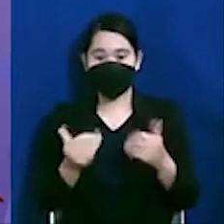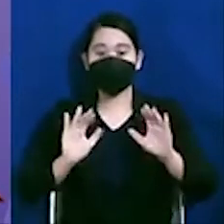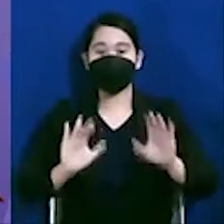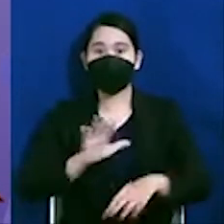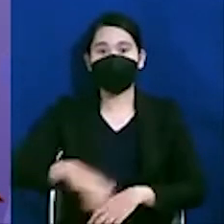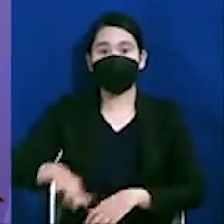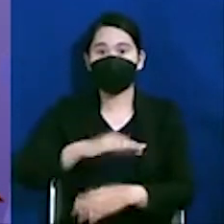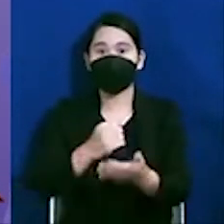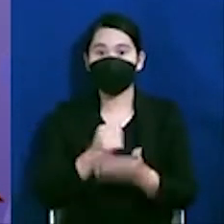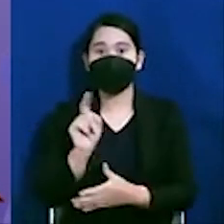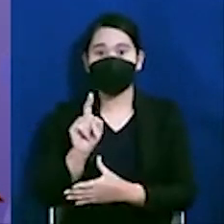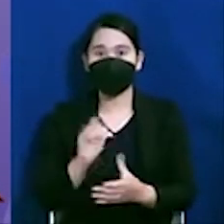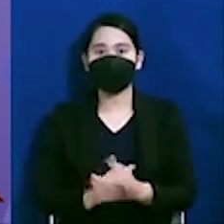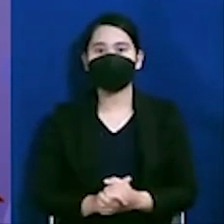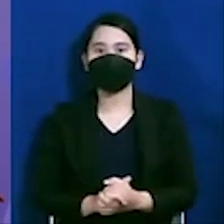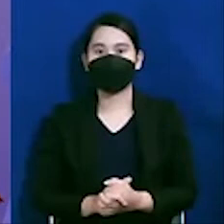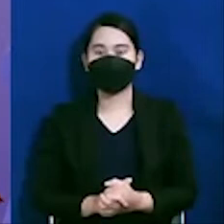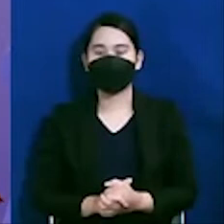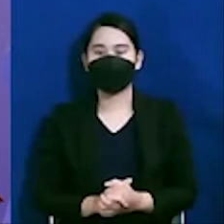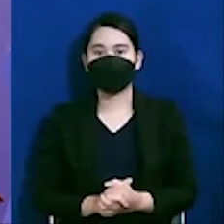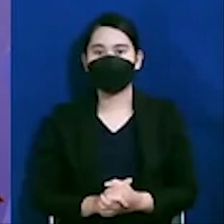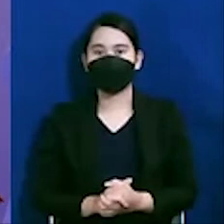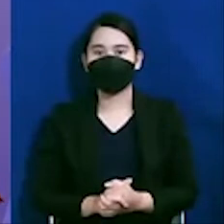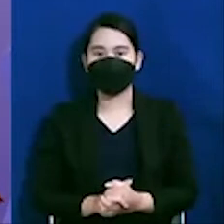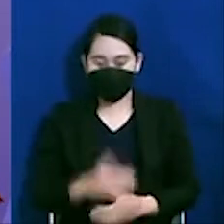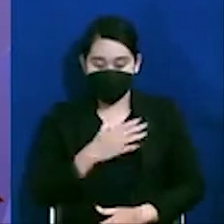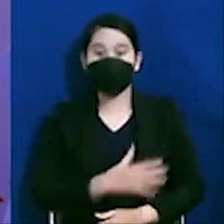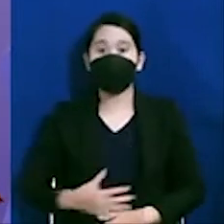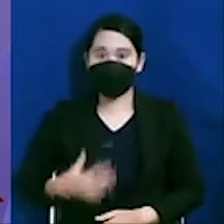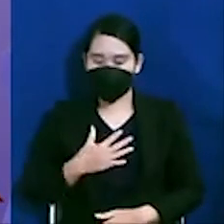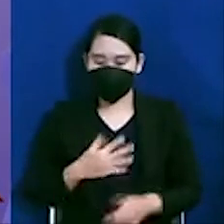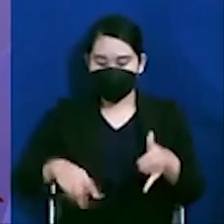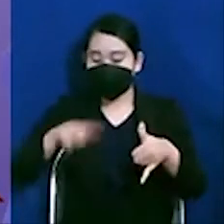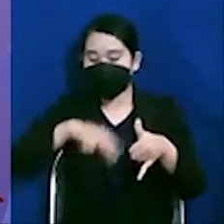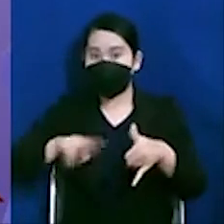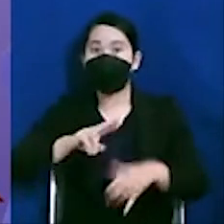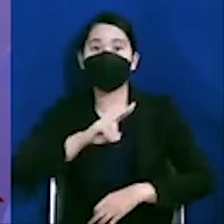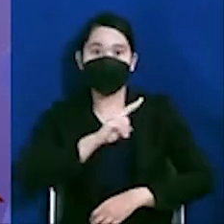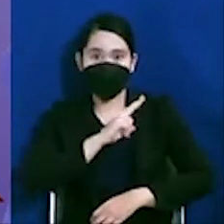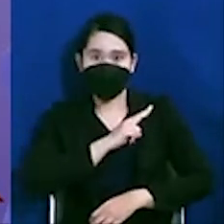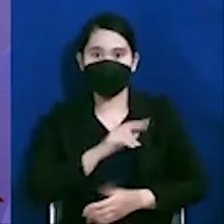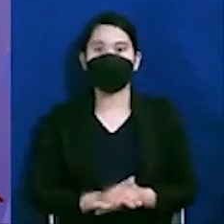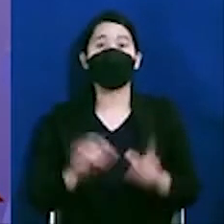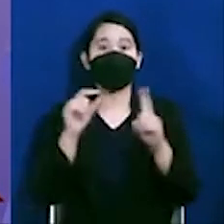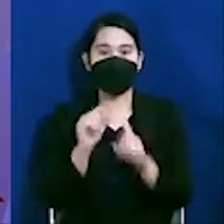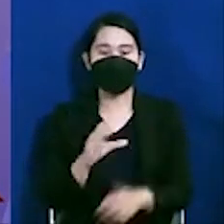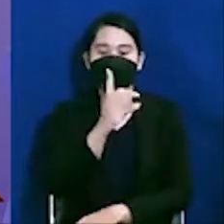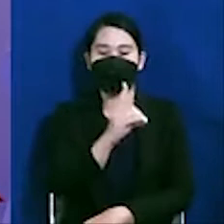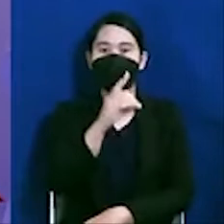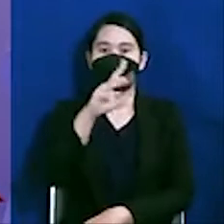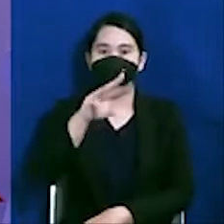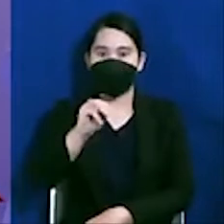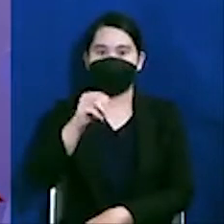ช่วยได้ก็คือ 1เราดูแลเรื่องของพฤติกรรมส่วนบุคคลนะครับที่เราใช้คำ DM HTทีนะครับ